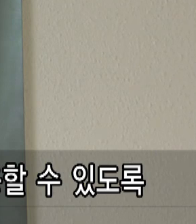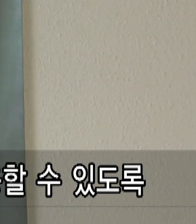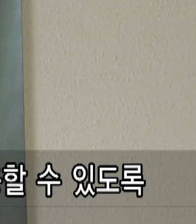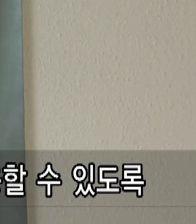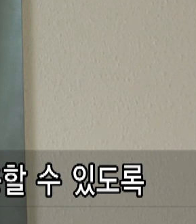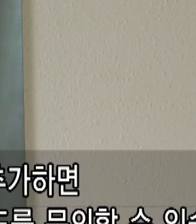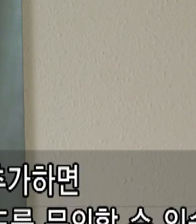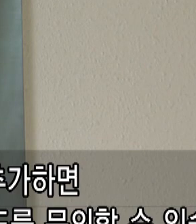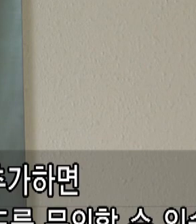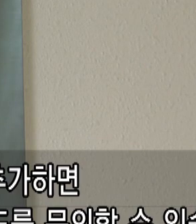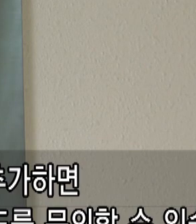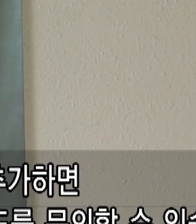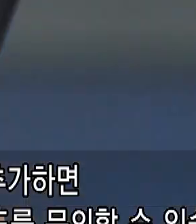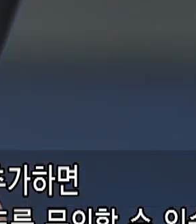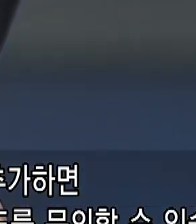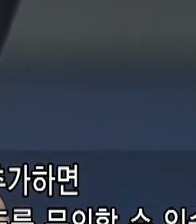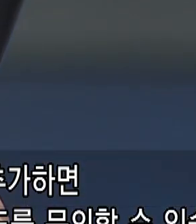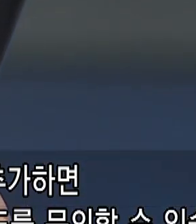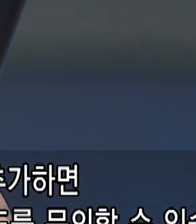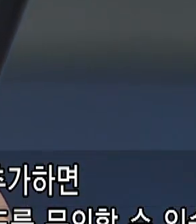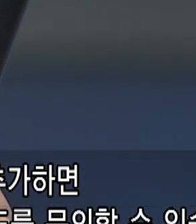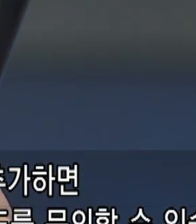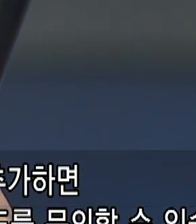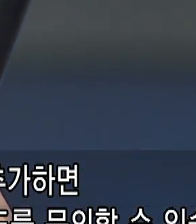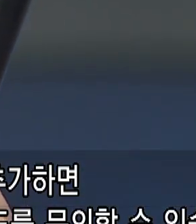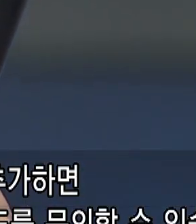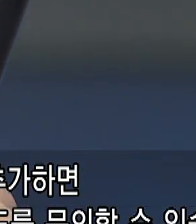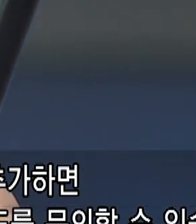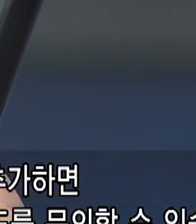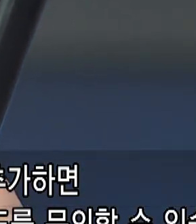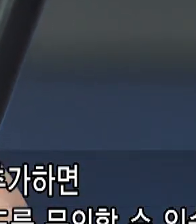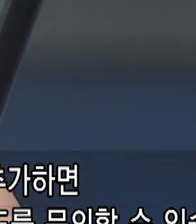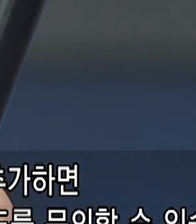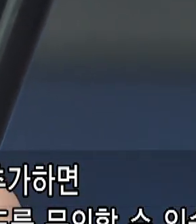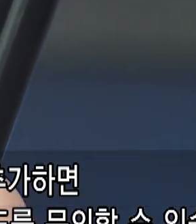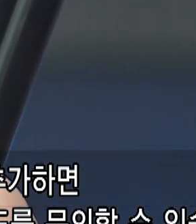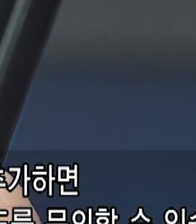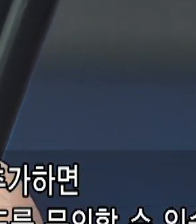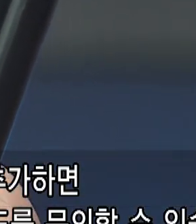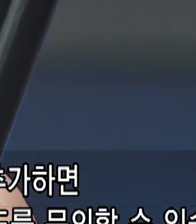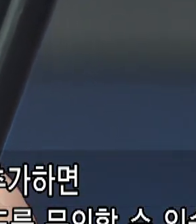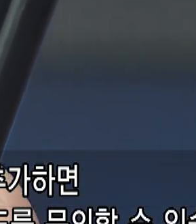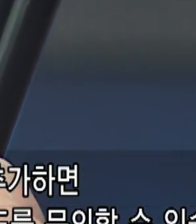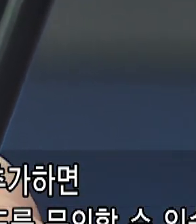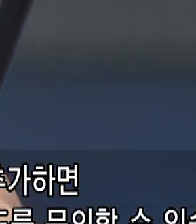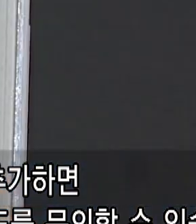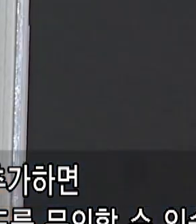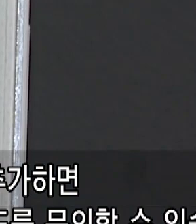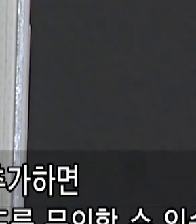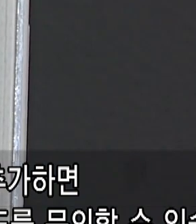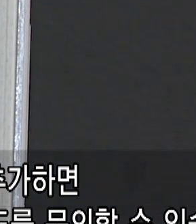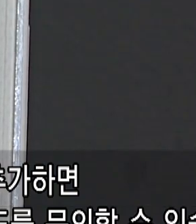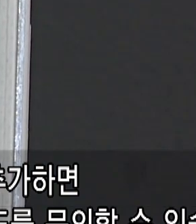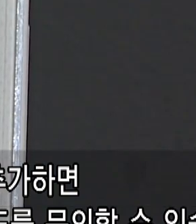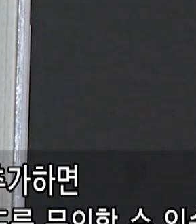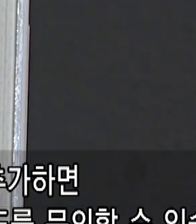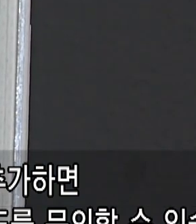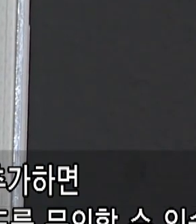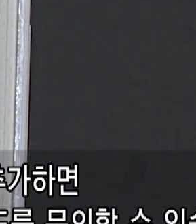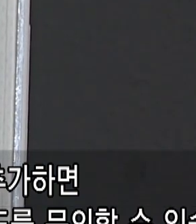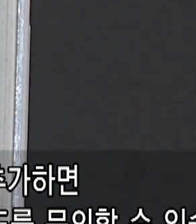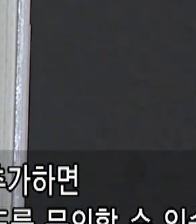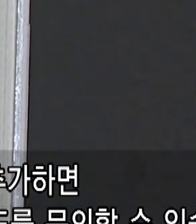있습니다 카카오톡에서 안양 17골 센터 를 검색하여 친구추가 하면 간단하게 달 되고 일대일